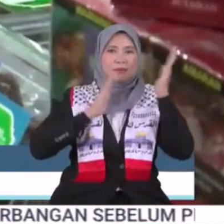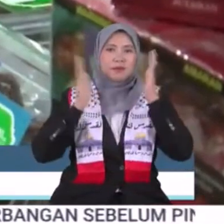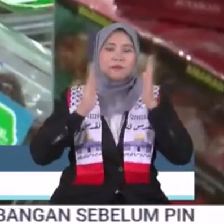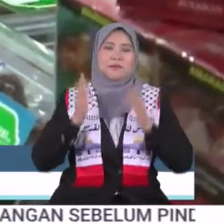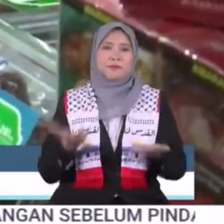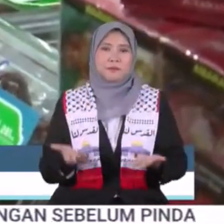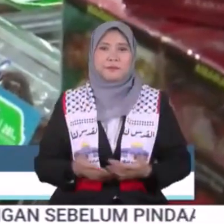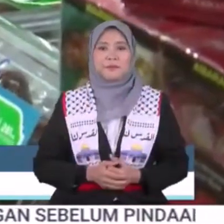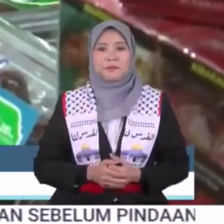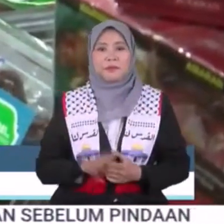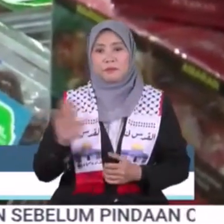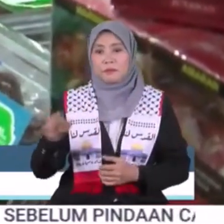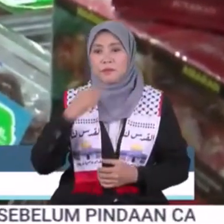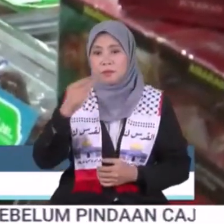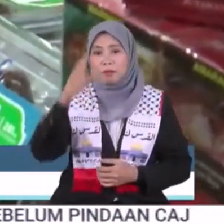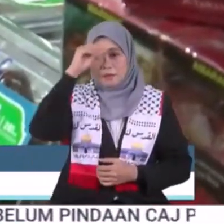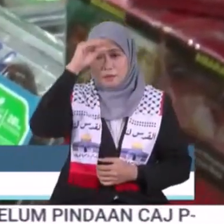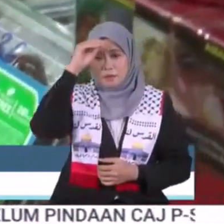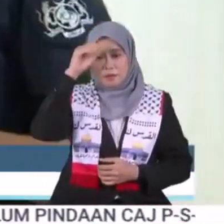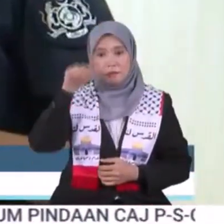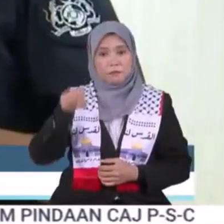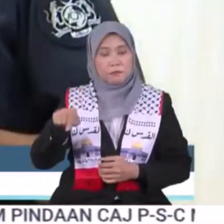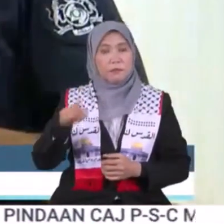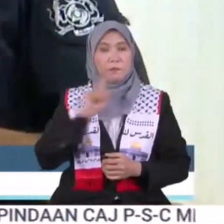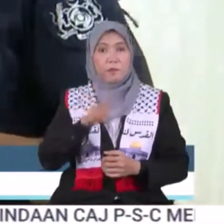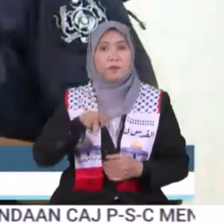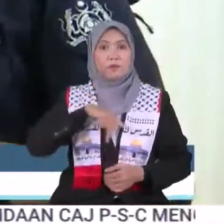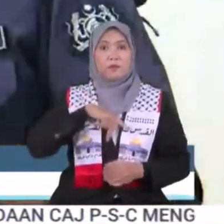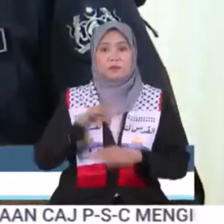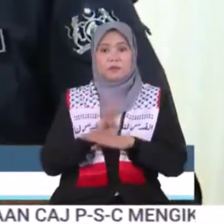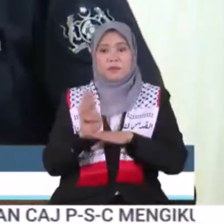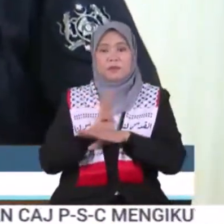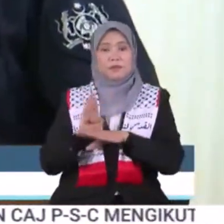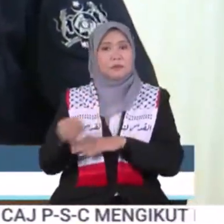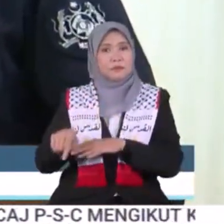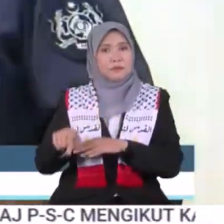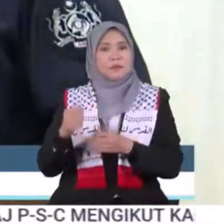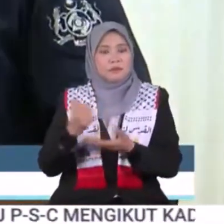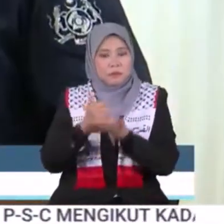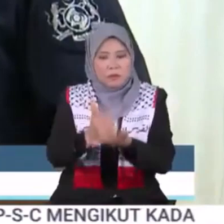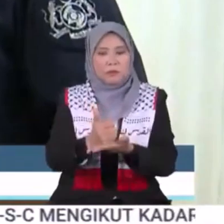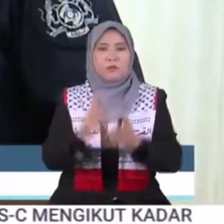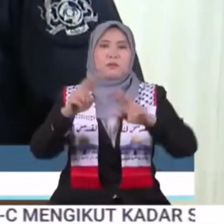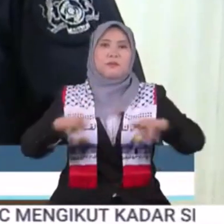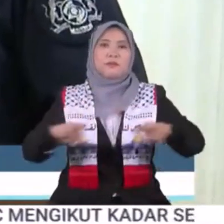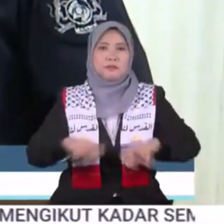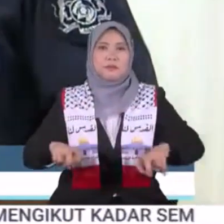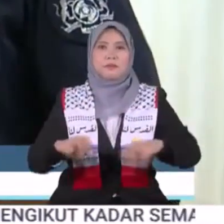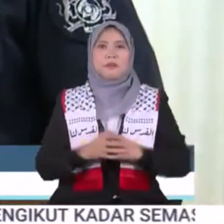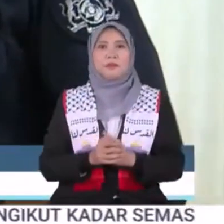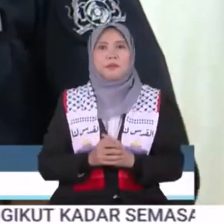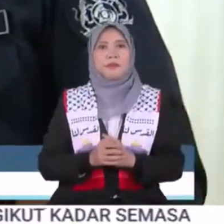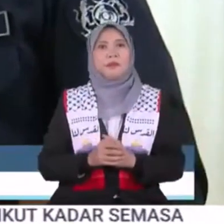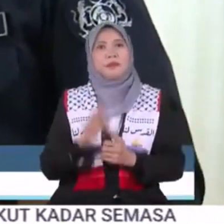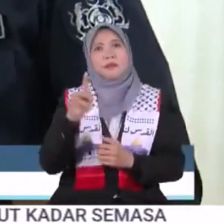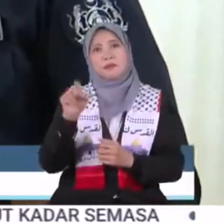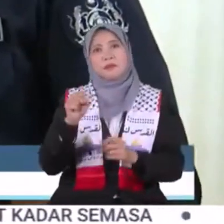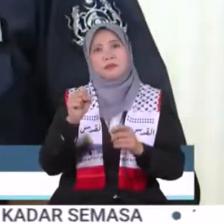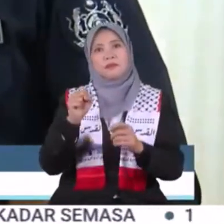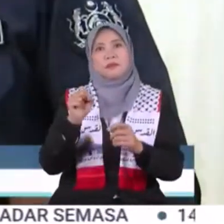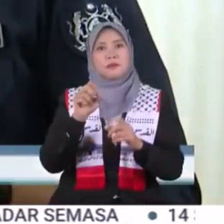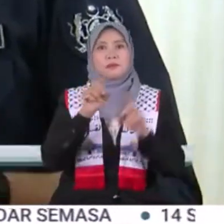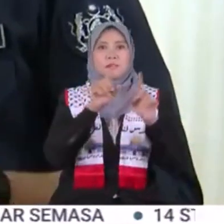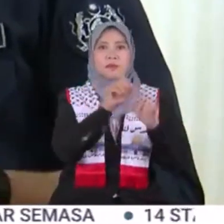lepaslah tambahnya seorang lelaki tempatan dipercayai pemilik perniagaan itu ditahan bagi membantu siasatan kes disiasat merikut